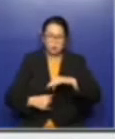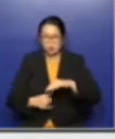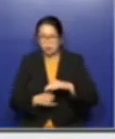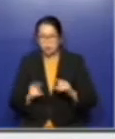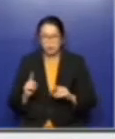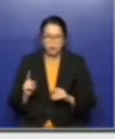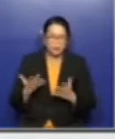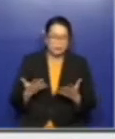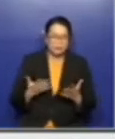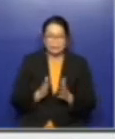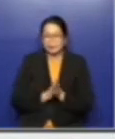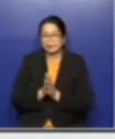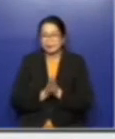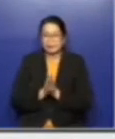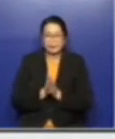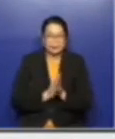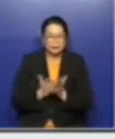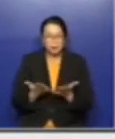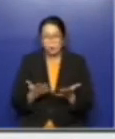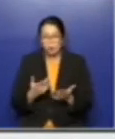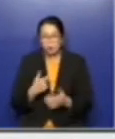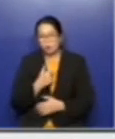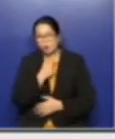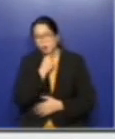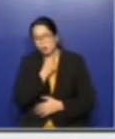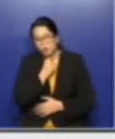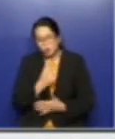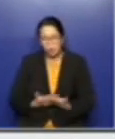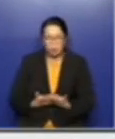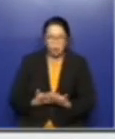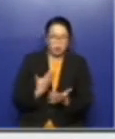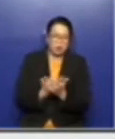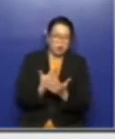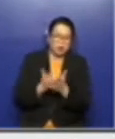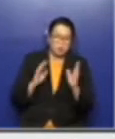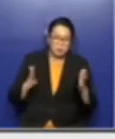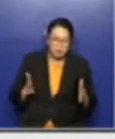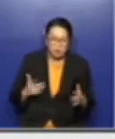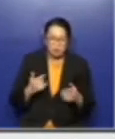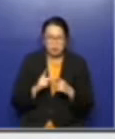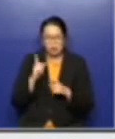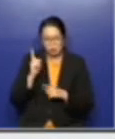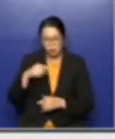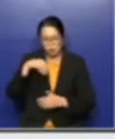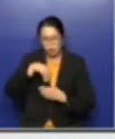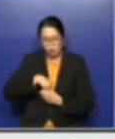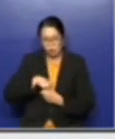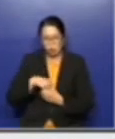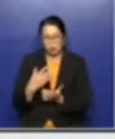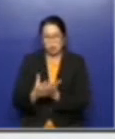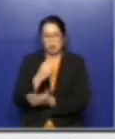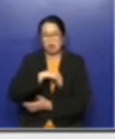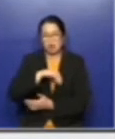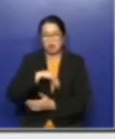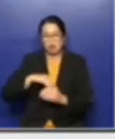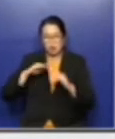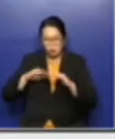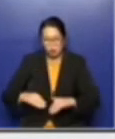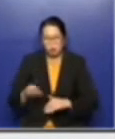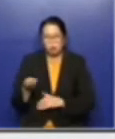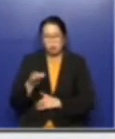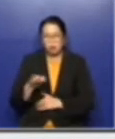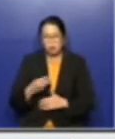ก็ยังปากยังร้องท้องยังหิวอยู่ตลอดเวลาแต่รายได้ลดลงดิฉันถามว่